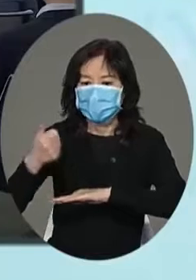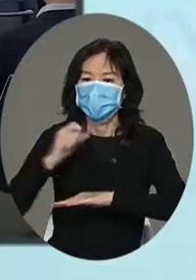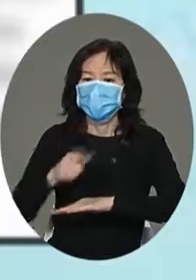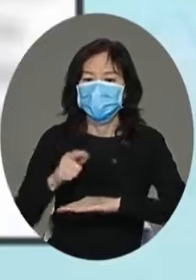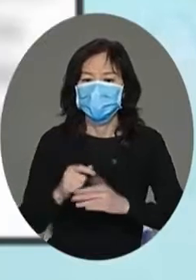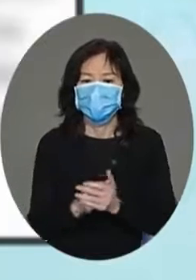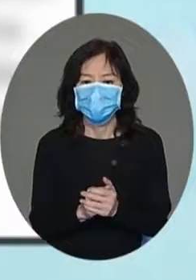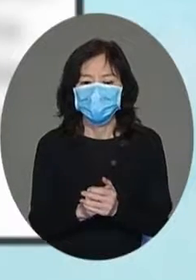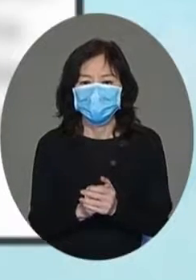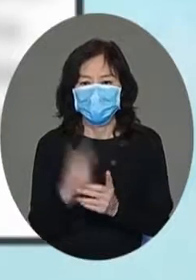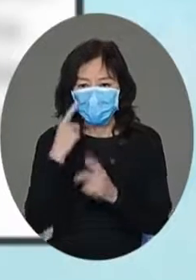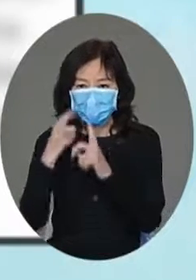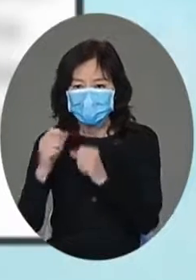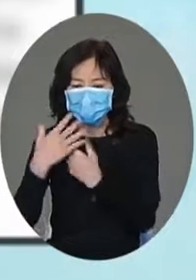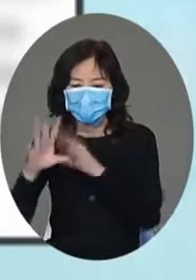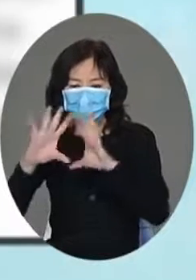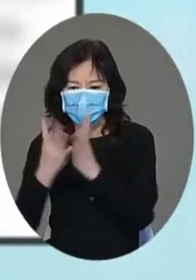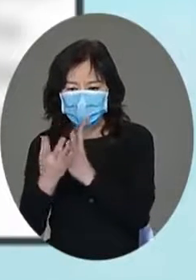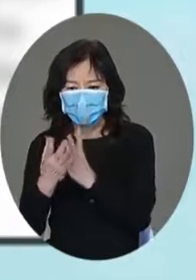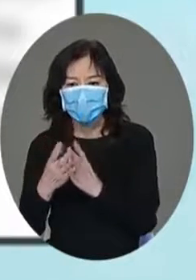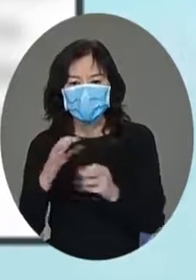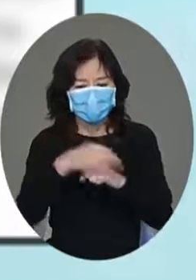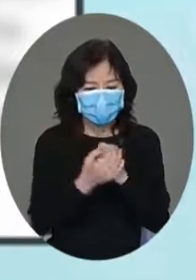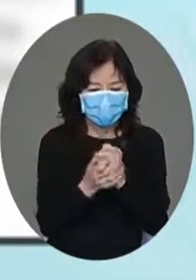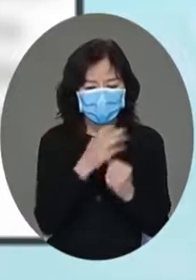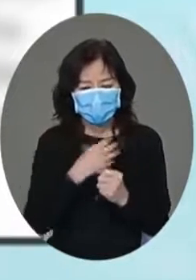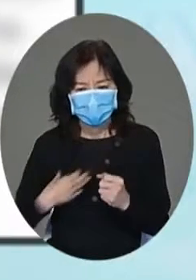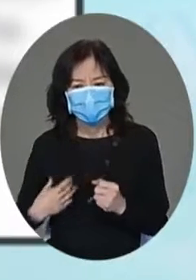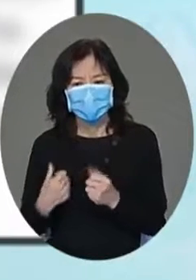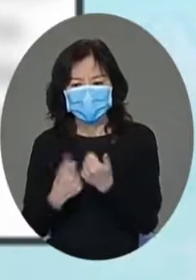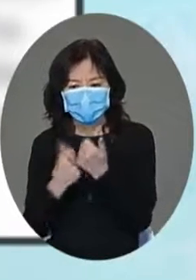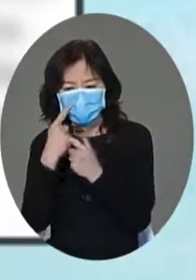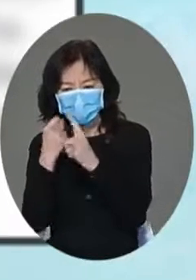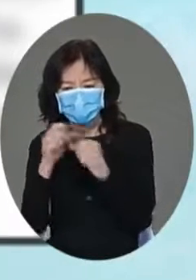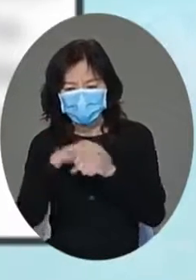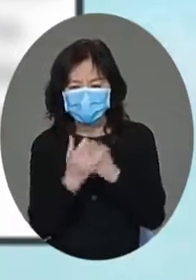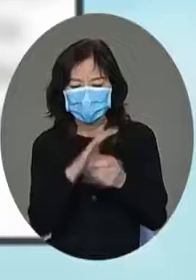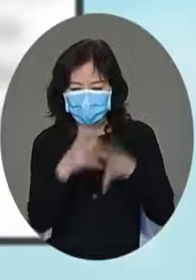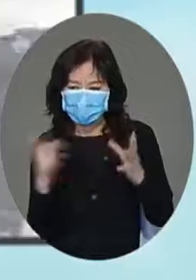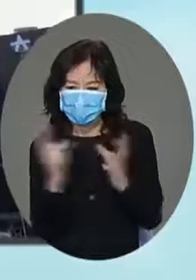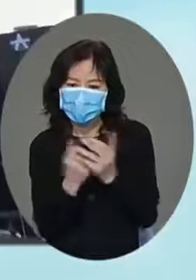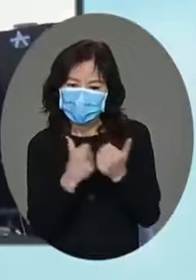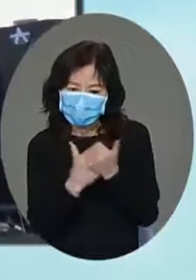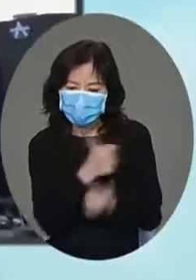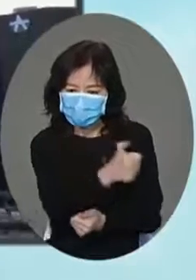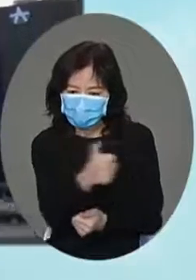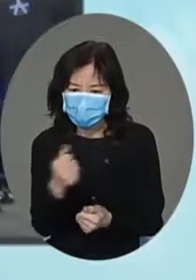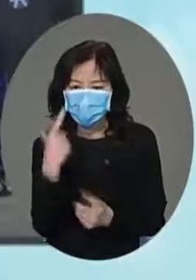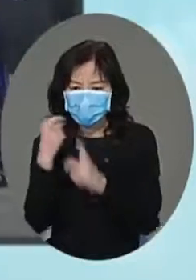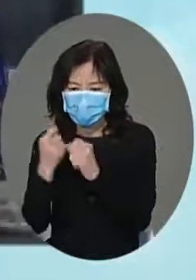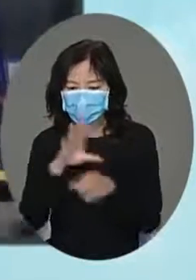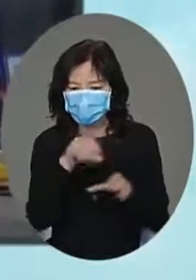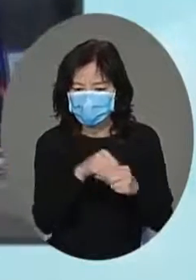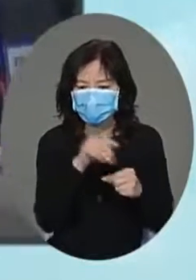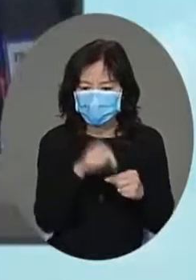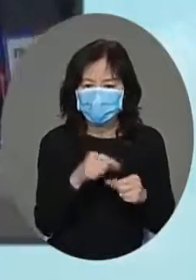謝。 台灣的外交部感謝多國議員。支持台灣參與世衛大會，形容將台灣納入全